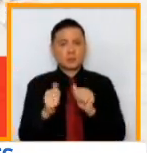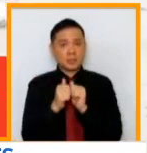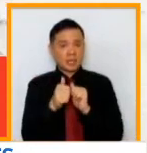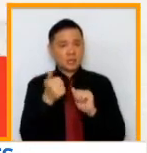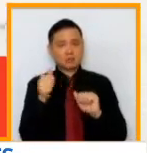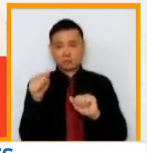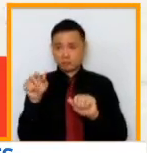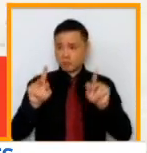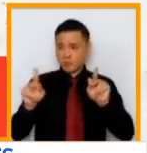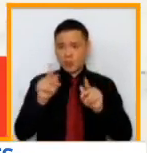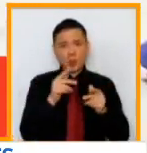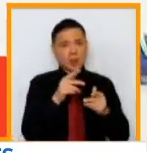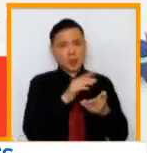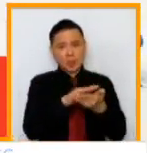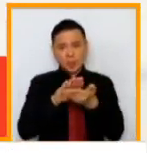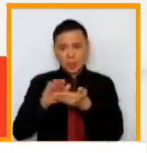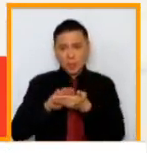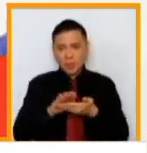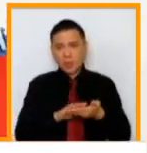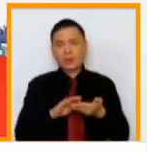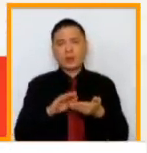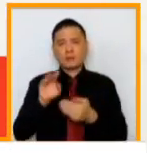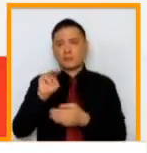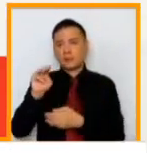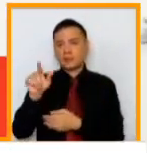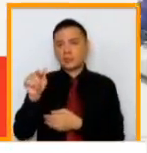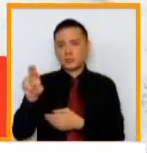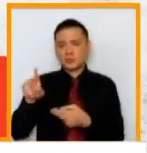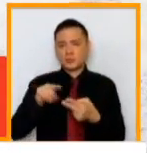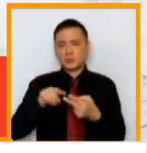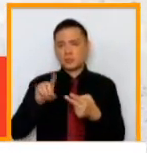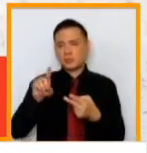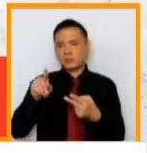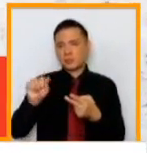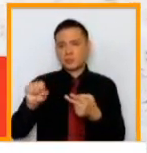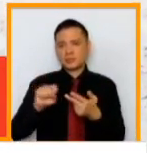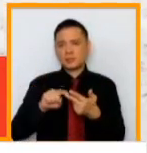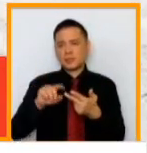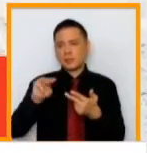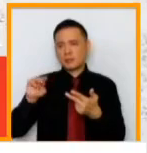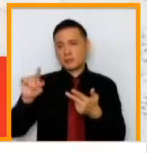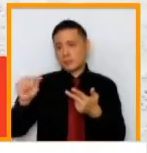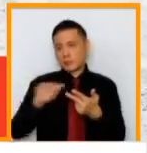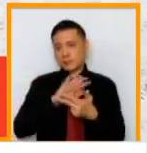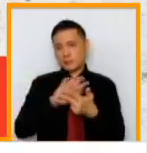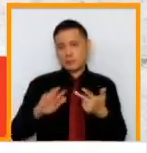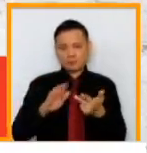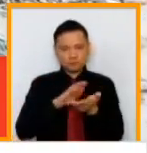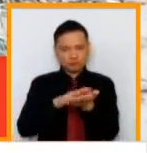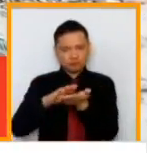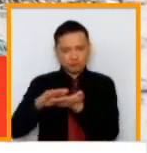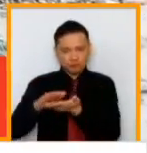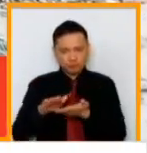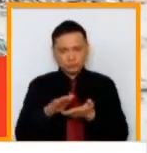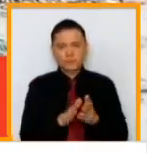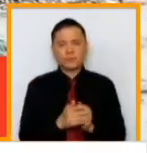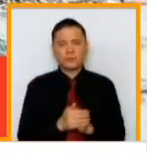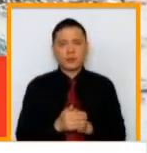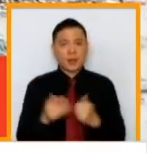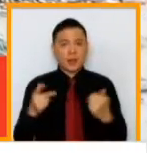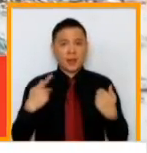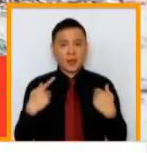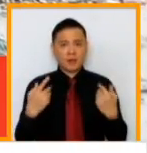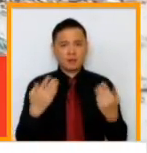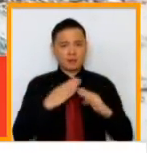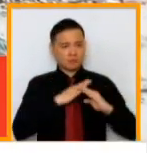ng DPS ng Manila LGU at ng Metro Manila Development Authority o MMDA. Dahil may harang sa mismong beach, hindi